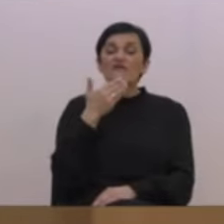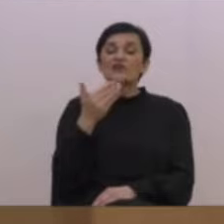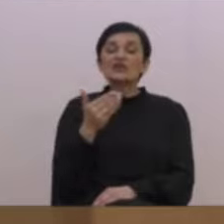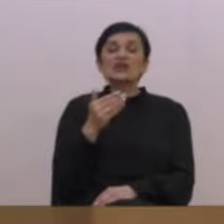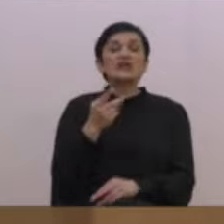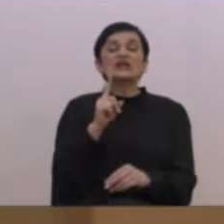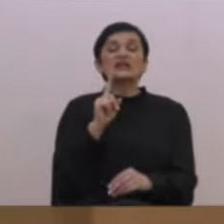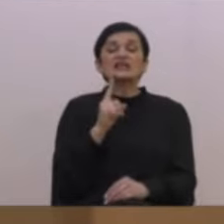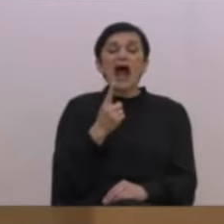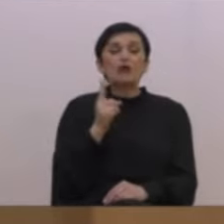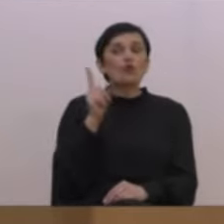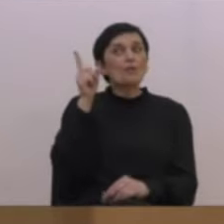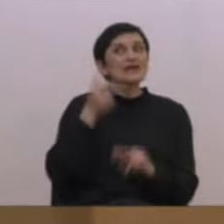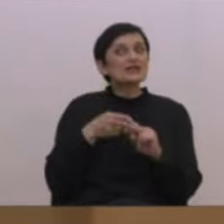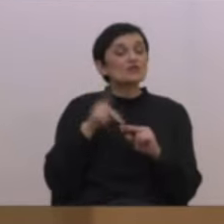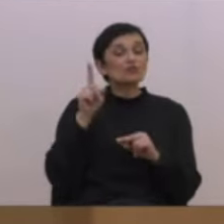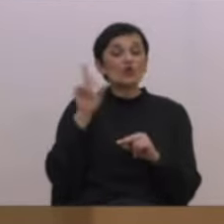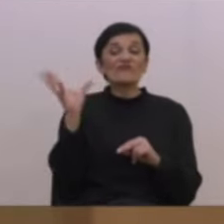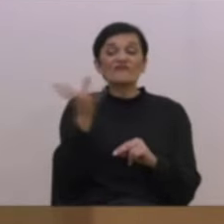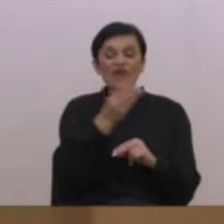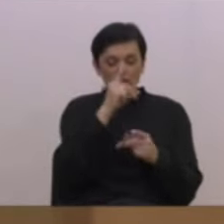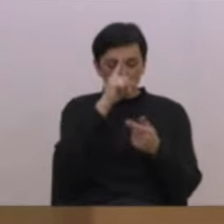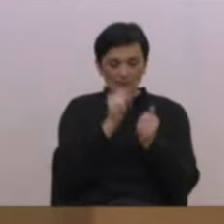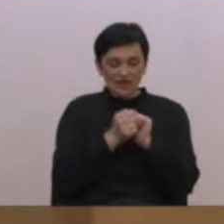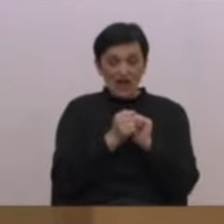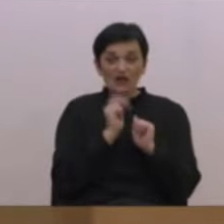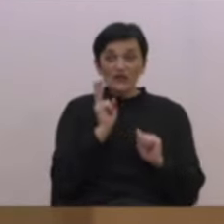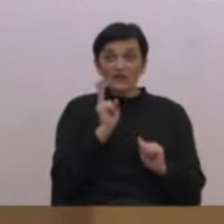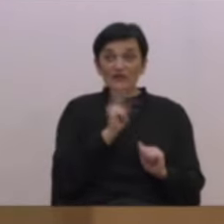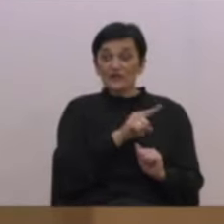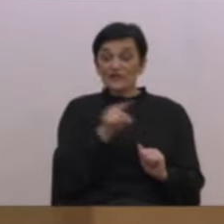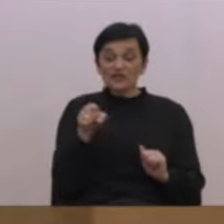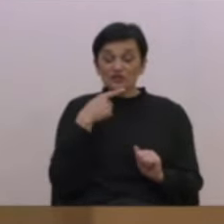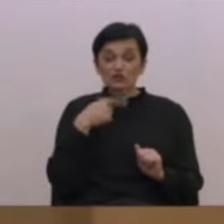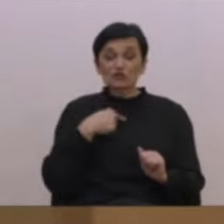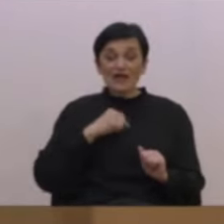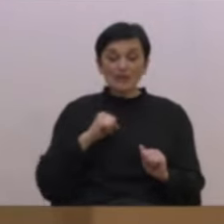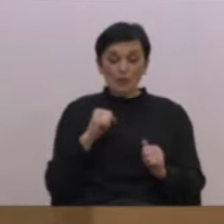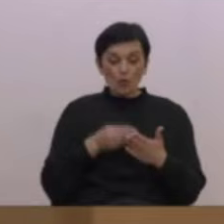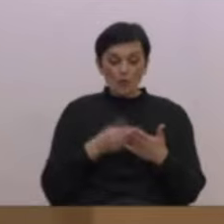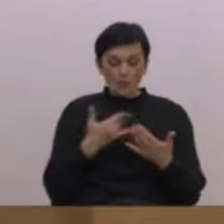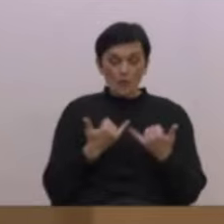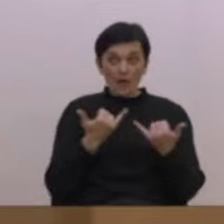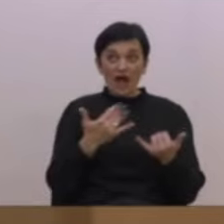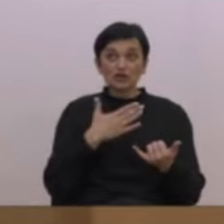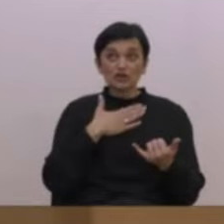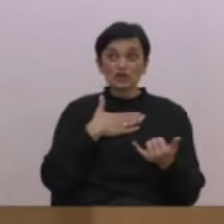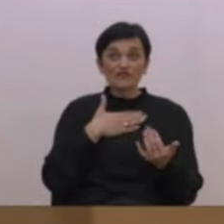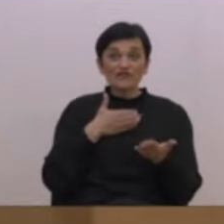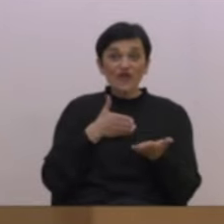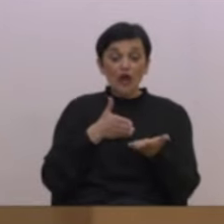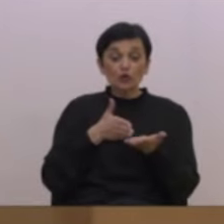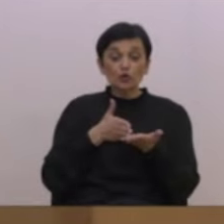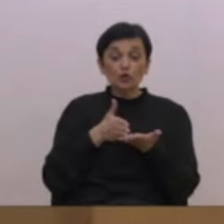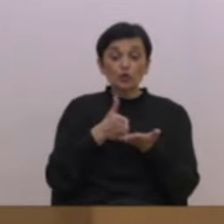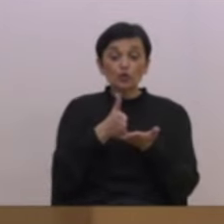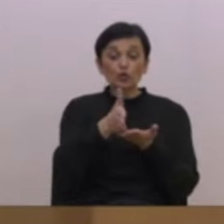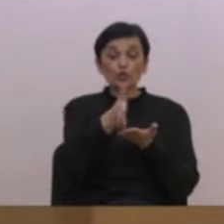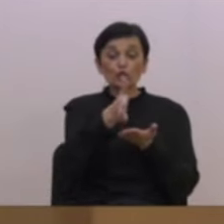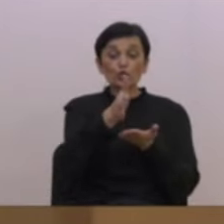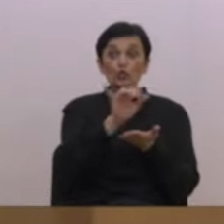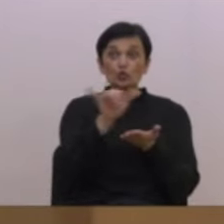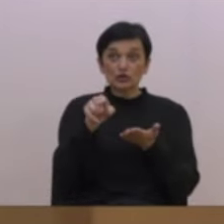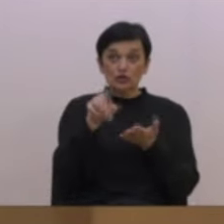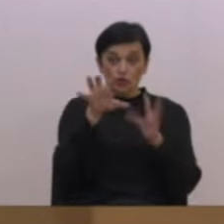მათქვესო ვიღაცებმაო და ერთი რამე დაიმახსოვრეთ ყველამ. ვინც არ უნდა თქვა ჩვენ მეგობრებს, პატი უნდა ვცეთ. ჩვენი კურსი როგორ არის, სადარ აგერ კი